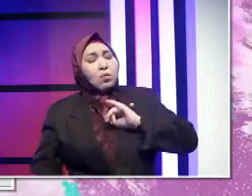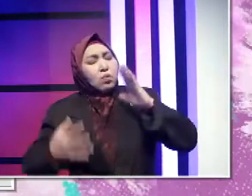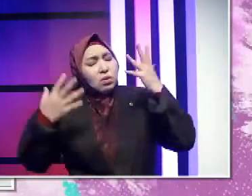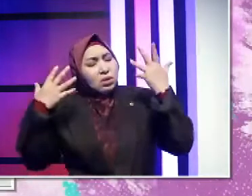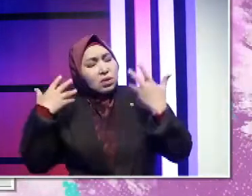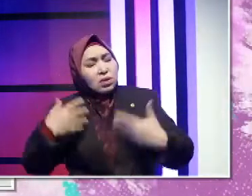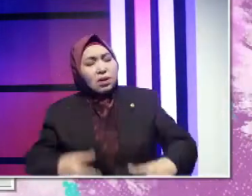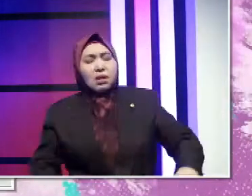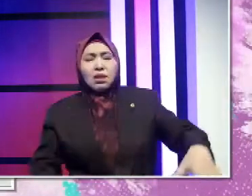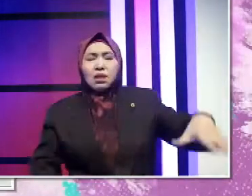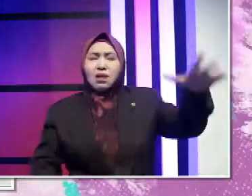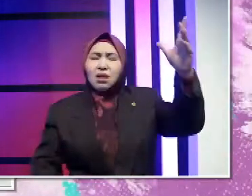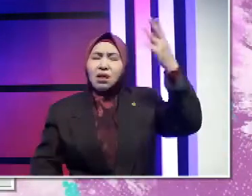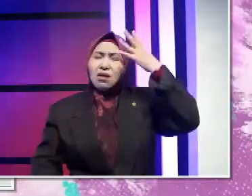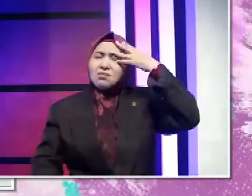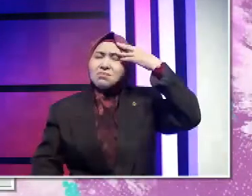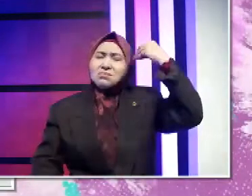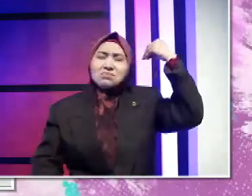جنب الله